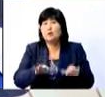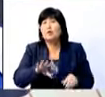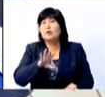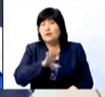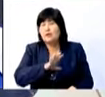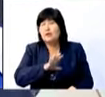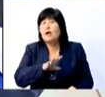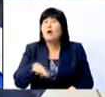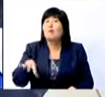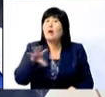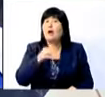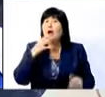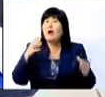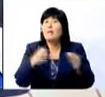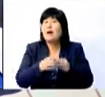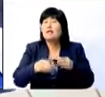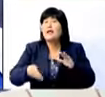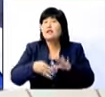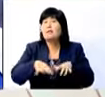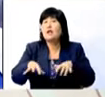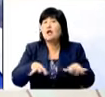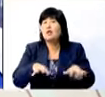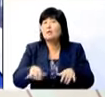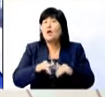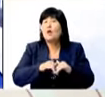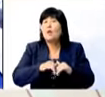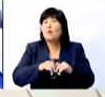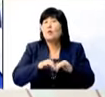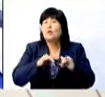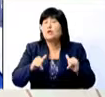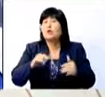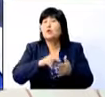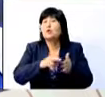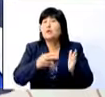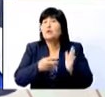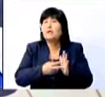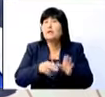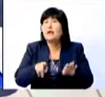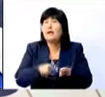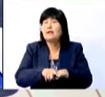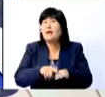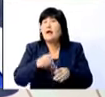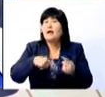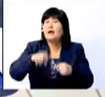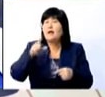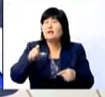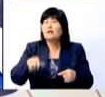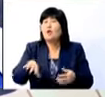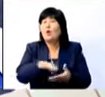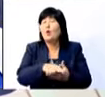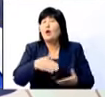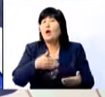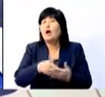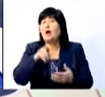өткізілді. Партияның сыбайлас жемқорлық сел, өркендеу сел жобасына аясында кәсіпкерлер, қоғам